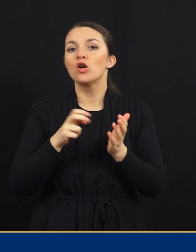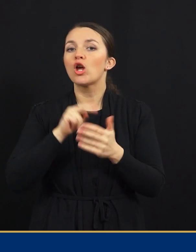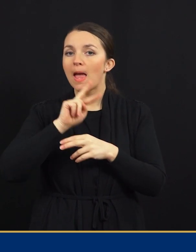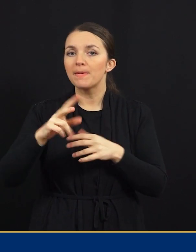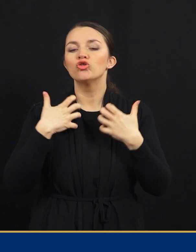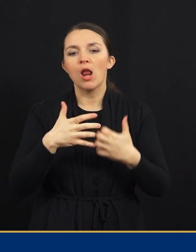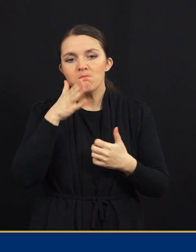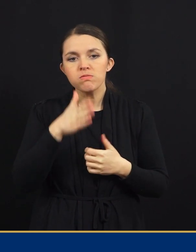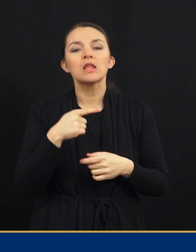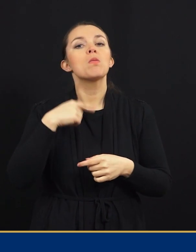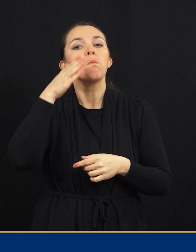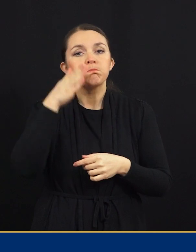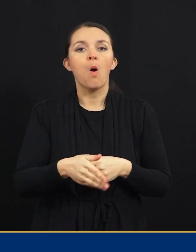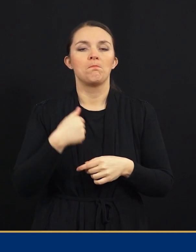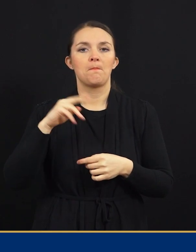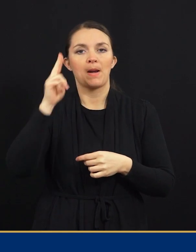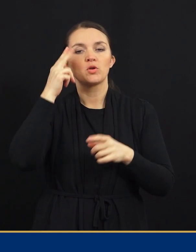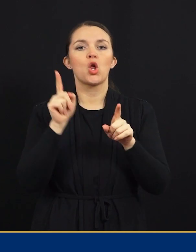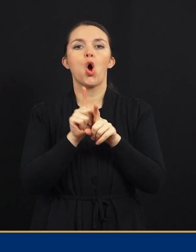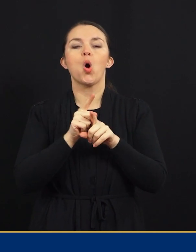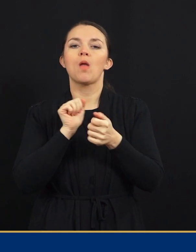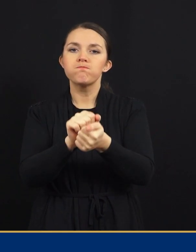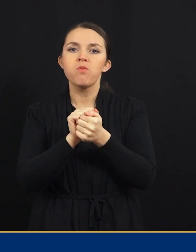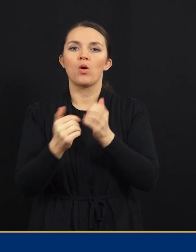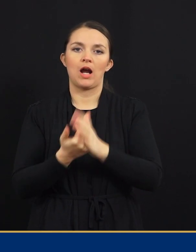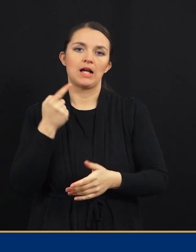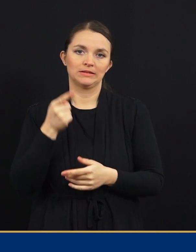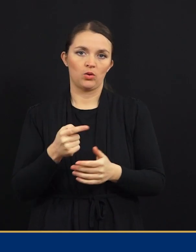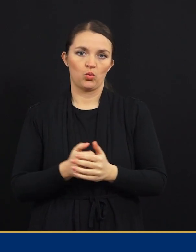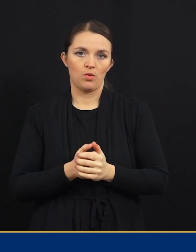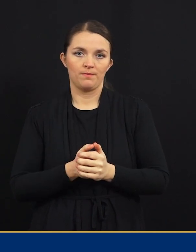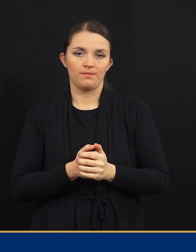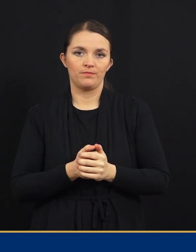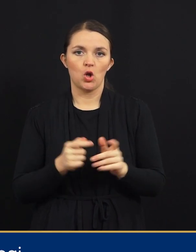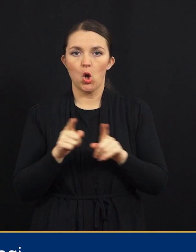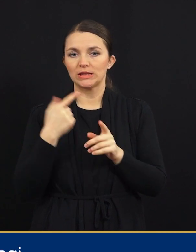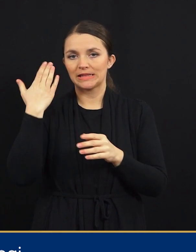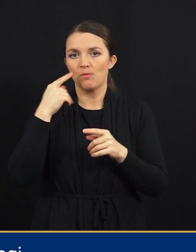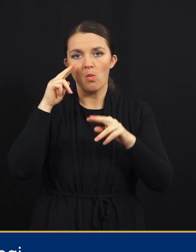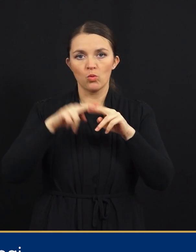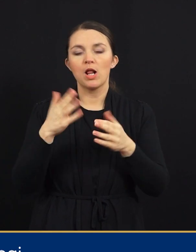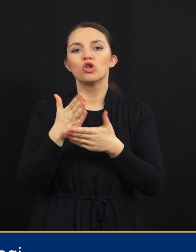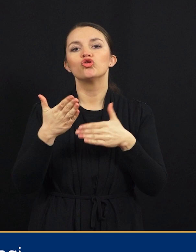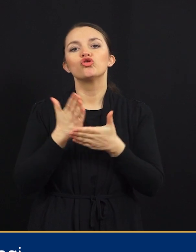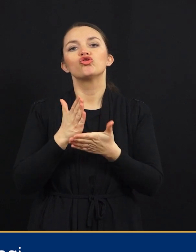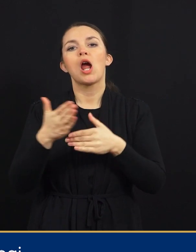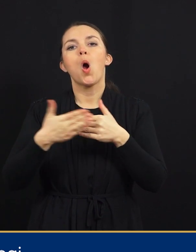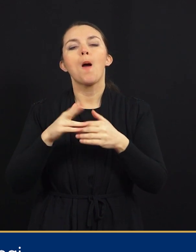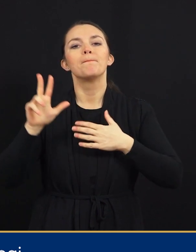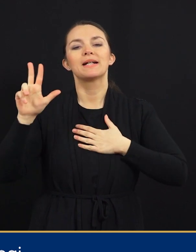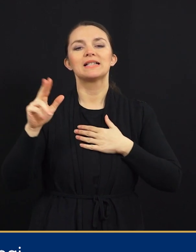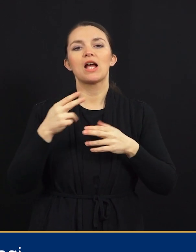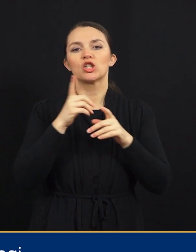naprej želim biti in bom prepoznana kot borka zanje. Kot sem obljubila že ob prisegi v Državnem